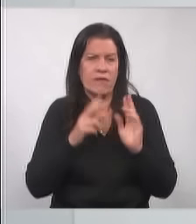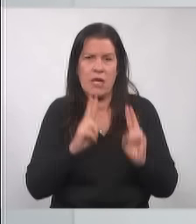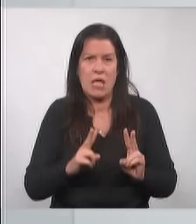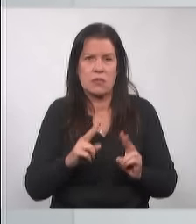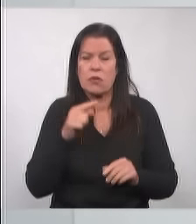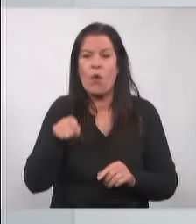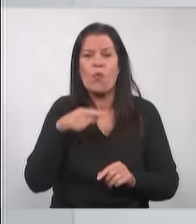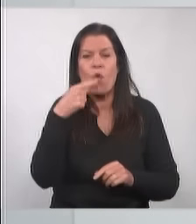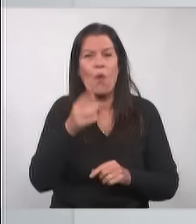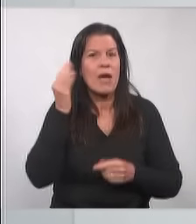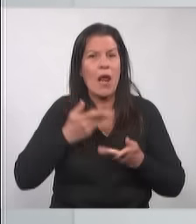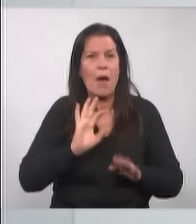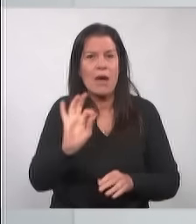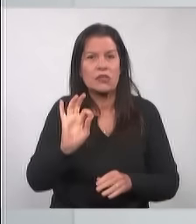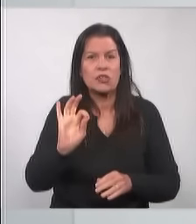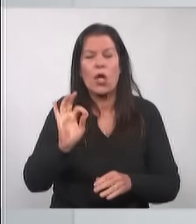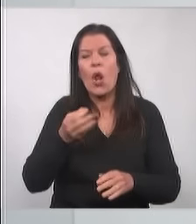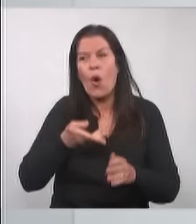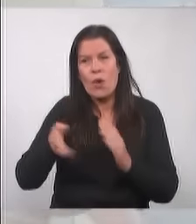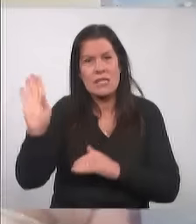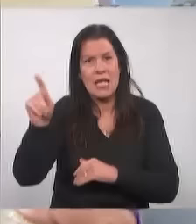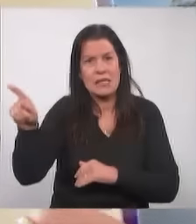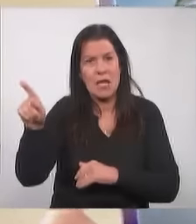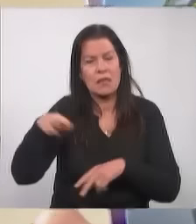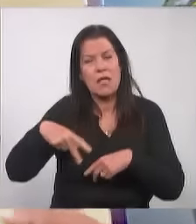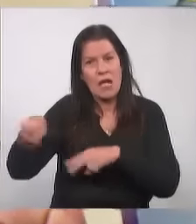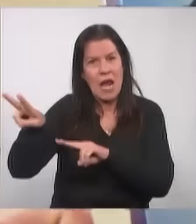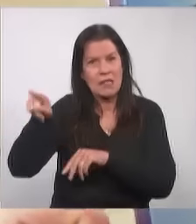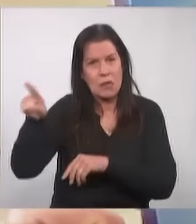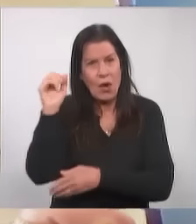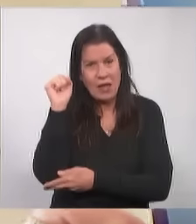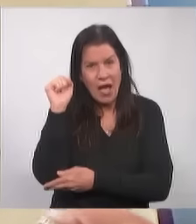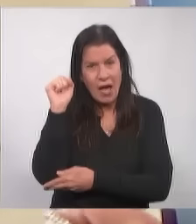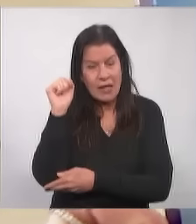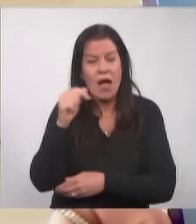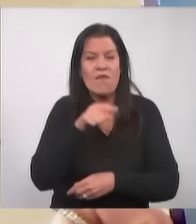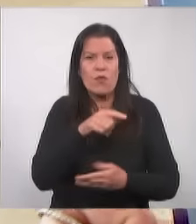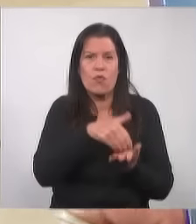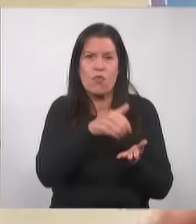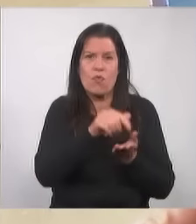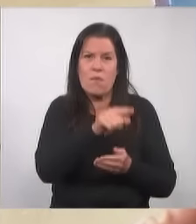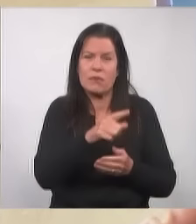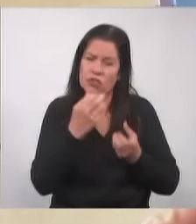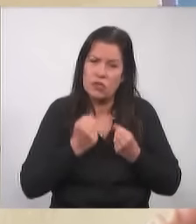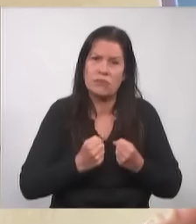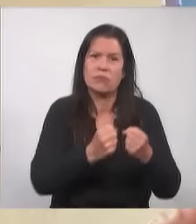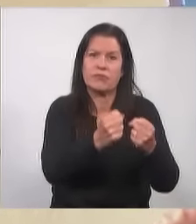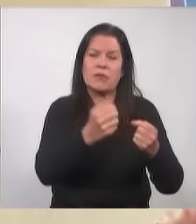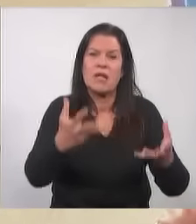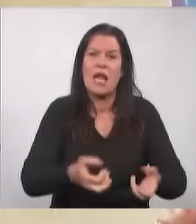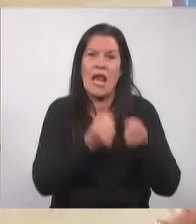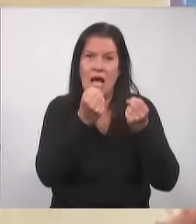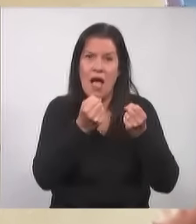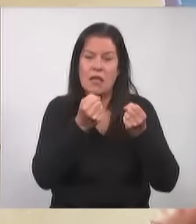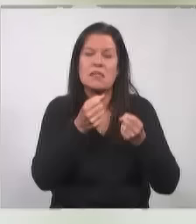שבאופקים וחוזר שוב פנים על התופת לחלץ את גופתו של ג'י.אר. דוידוב, מפקד תחנת רעת